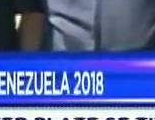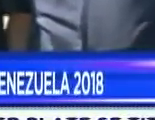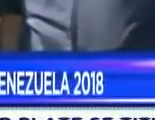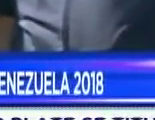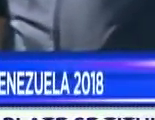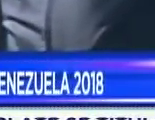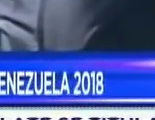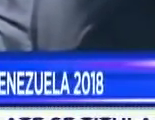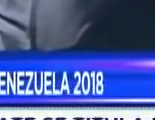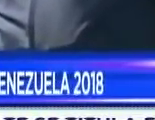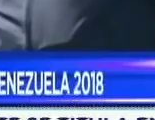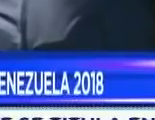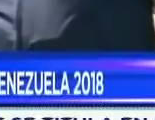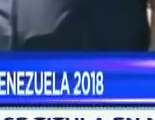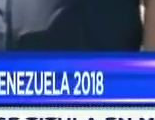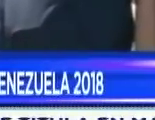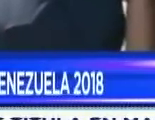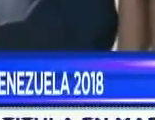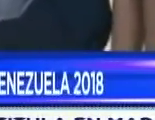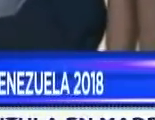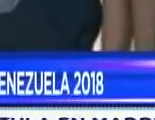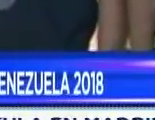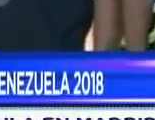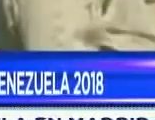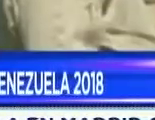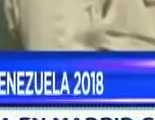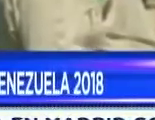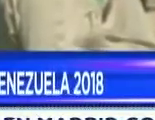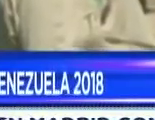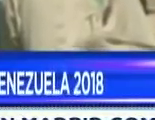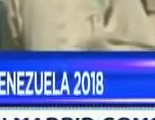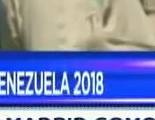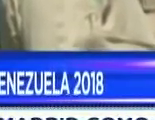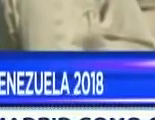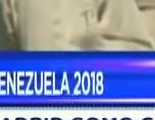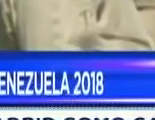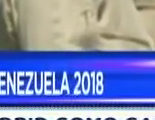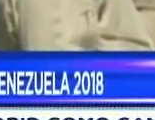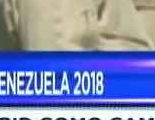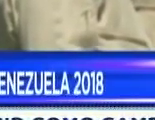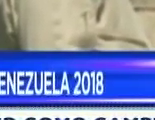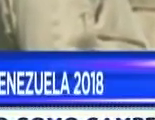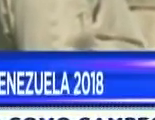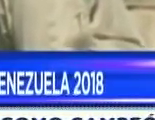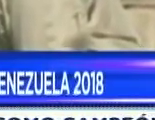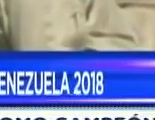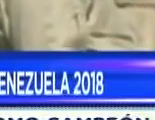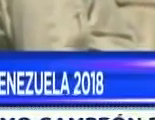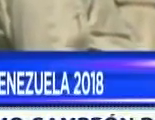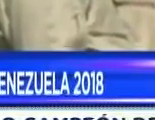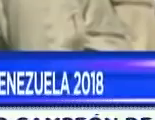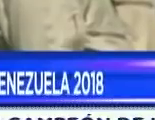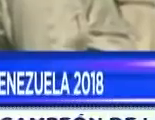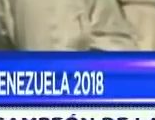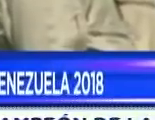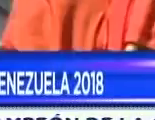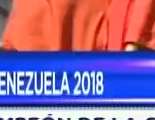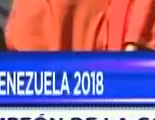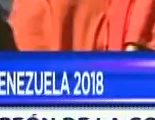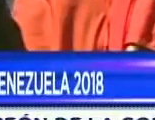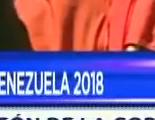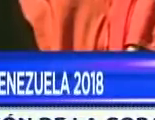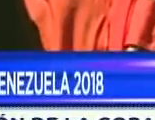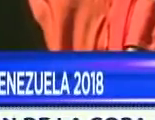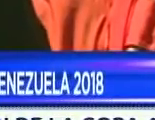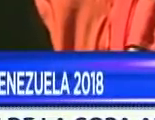генерал-лейтенанта Сергея Ивановича Ковилеша. Hemos venido todo el Estado Mayor Superior ampliado